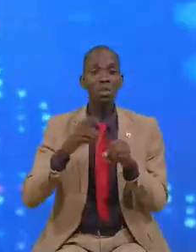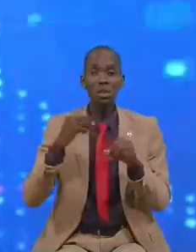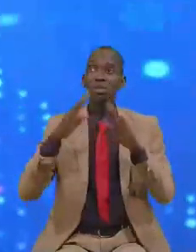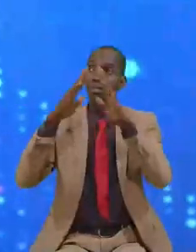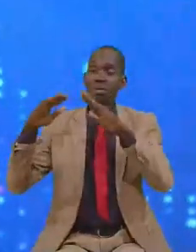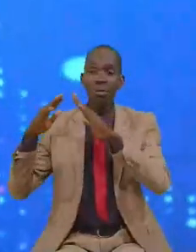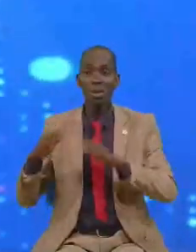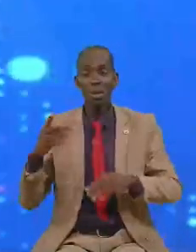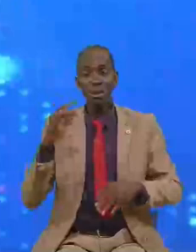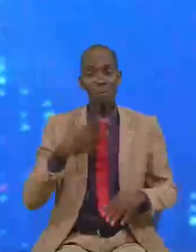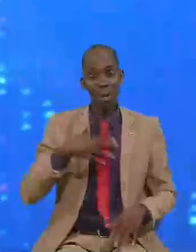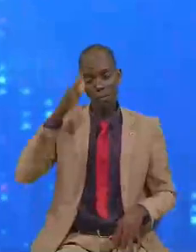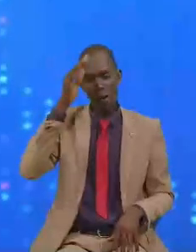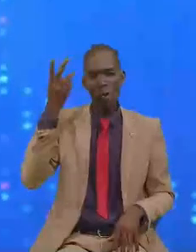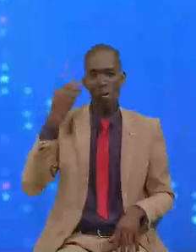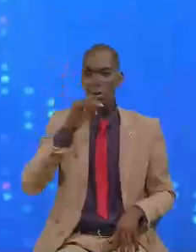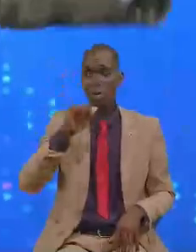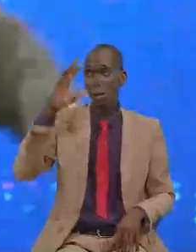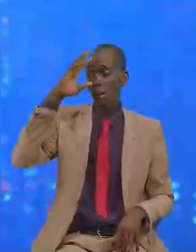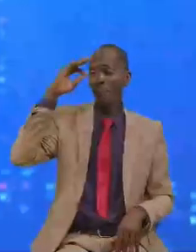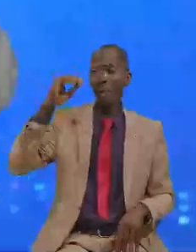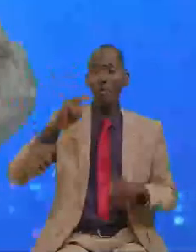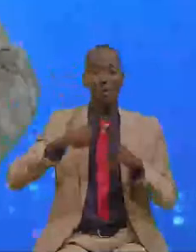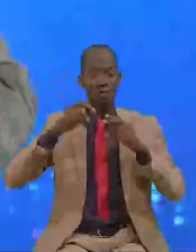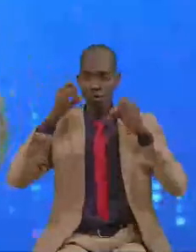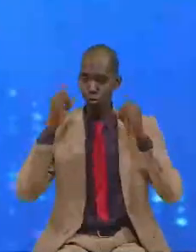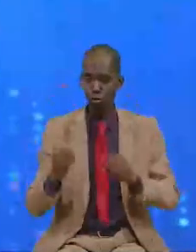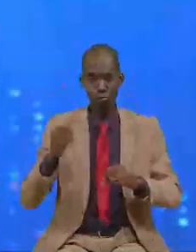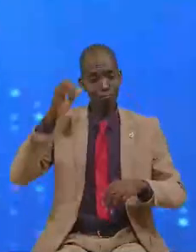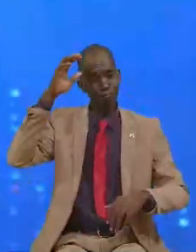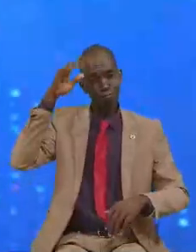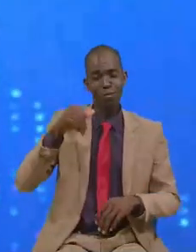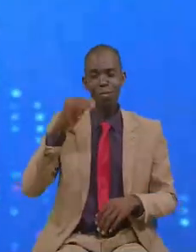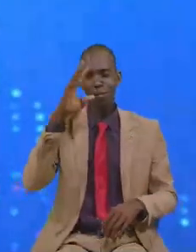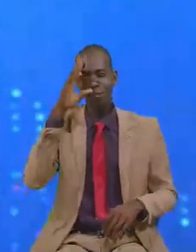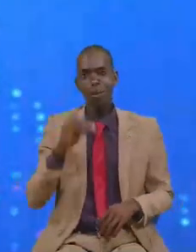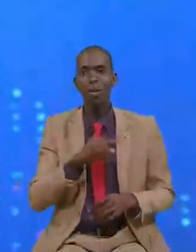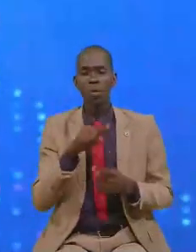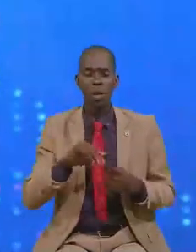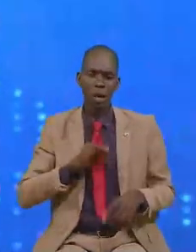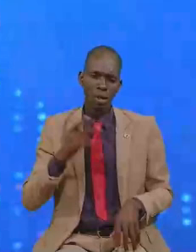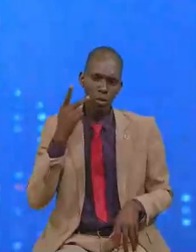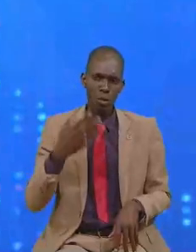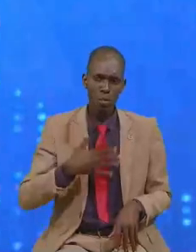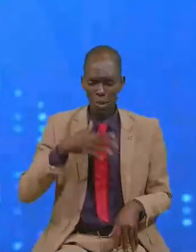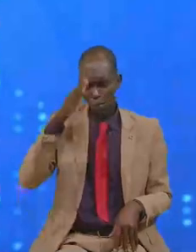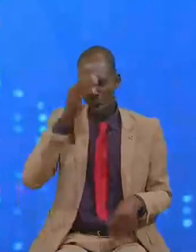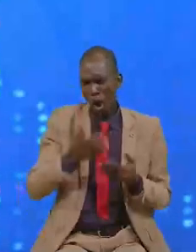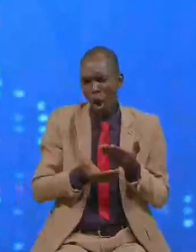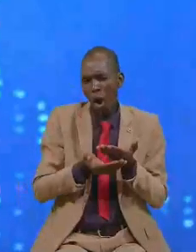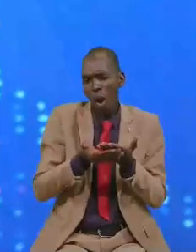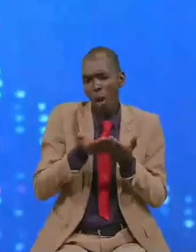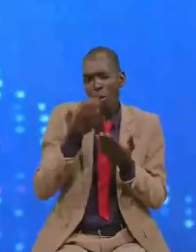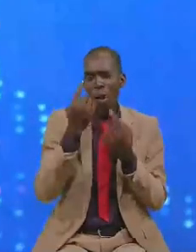était l'homme fort, de cœur fort. Et quand j'ai vu mon papa, pratiquement en larmes, il